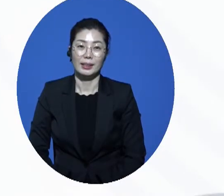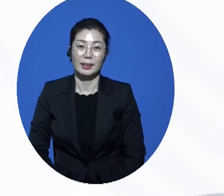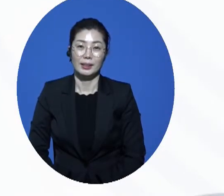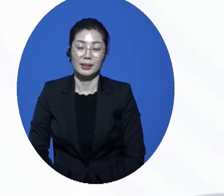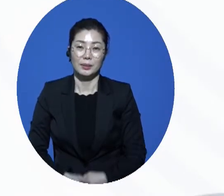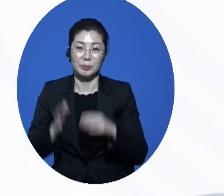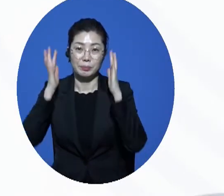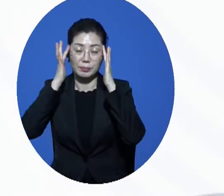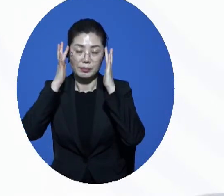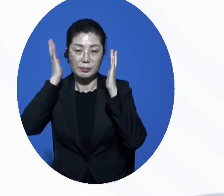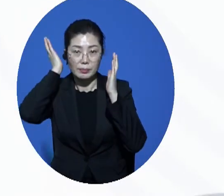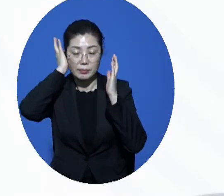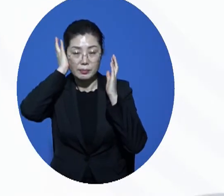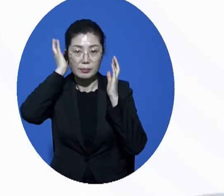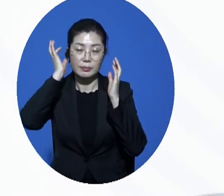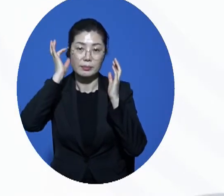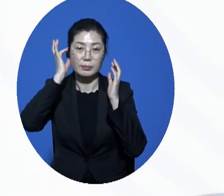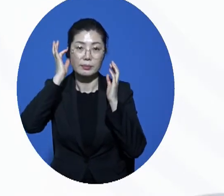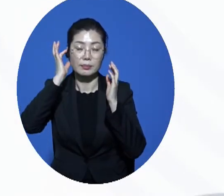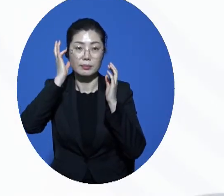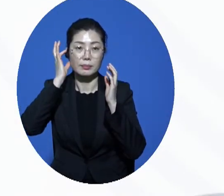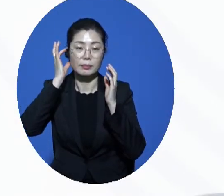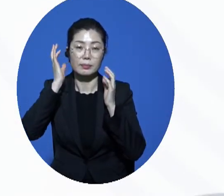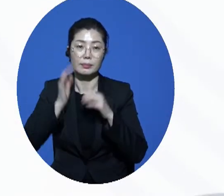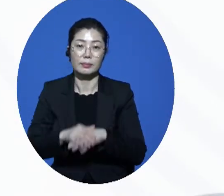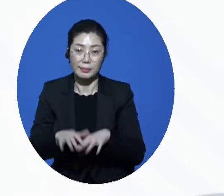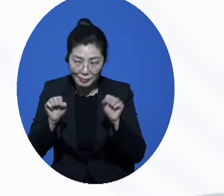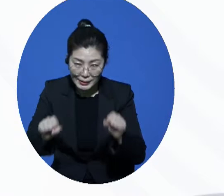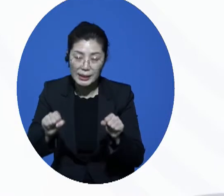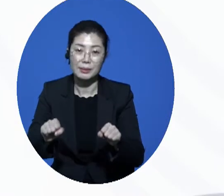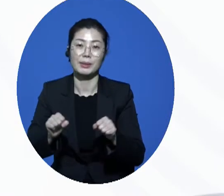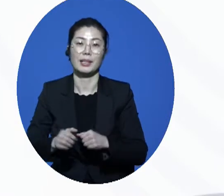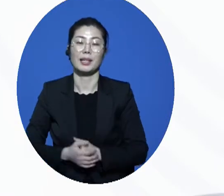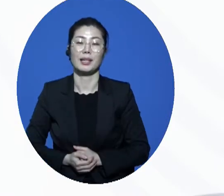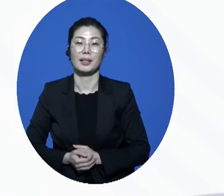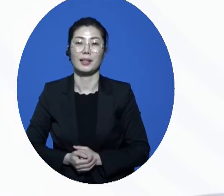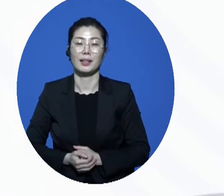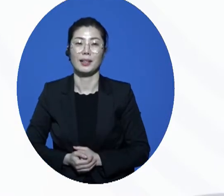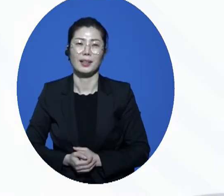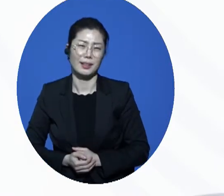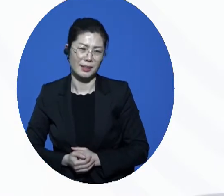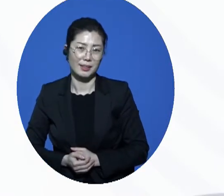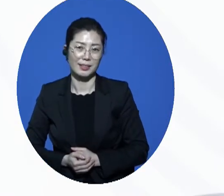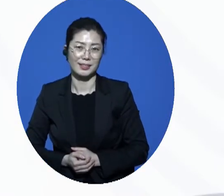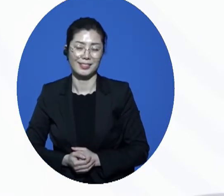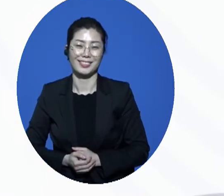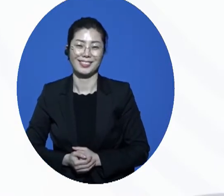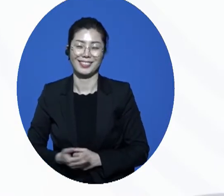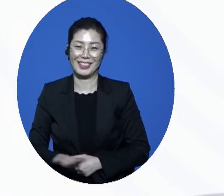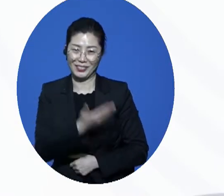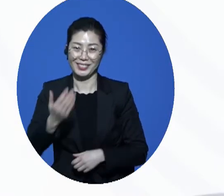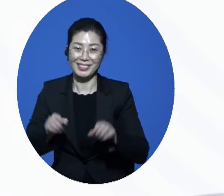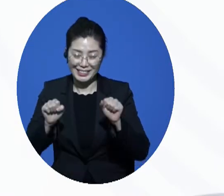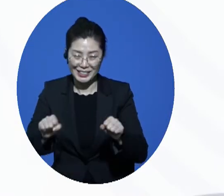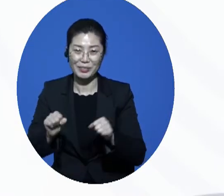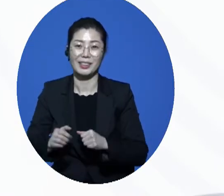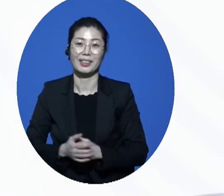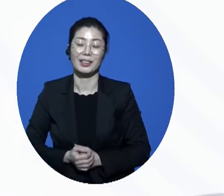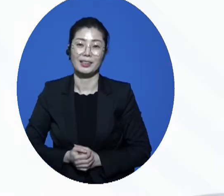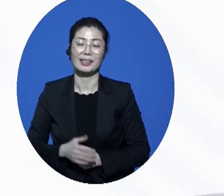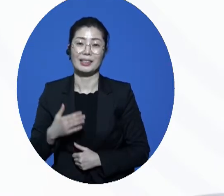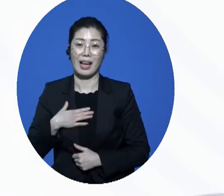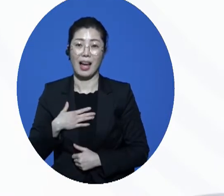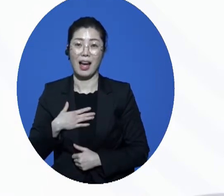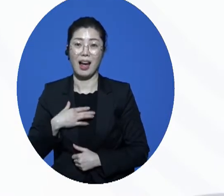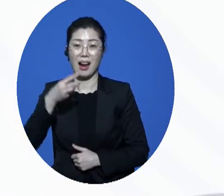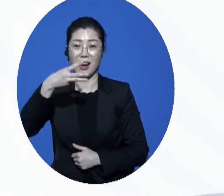Thank you very much. Good morning, good 네, afternoon. 안녕하십니까. 세계 곳곳에 계신 여러분, 안녕하십니까.